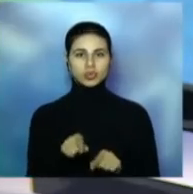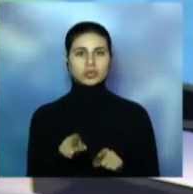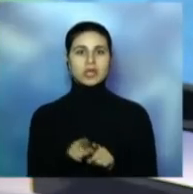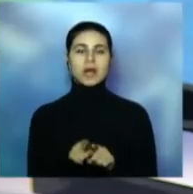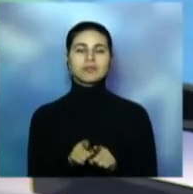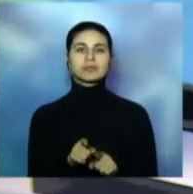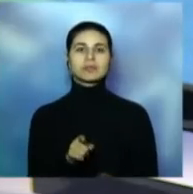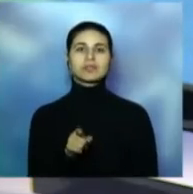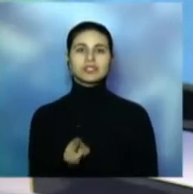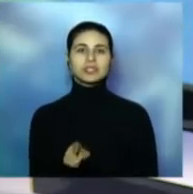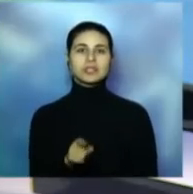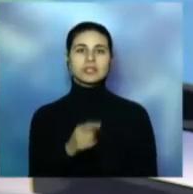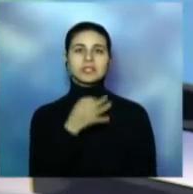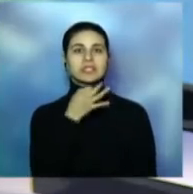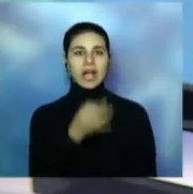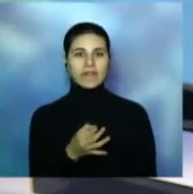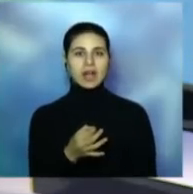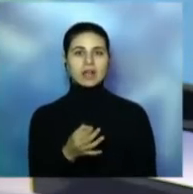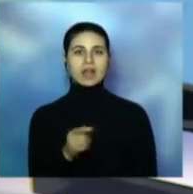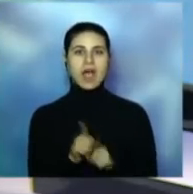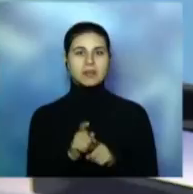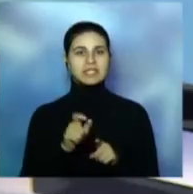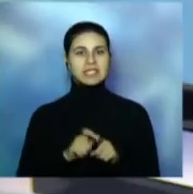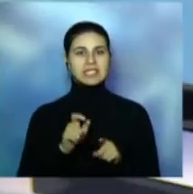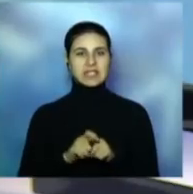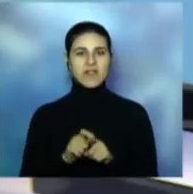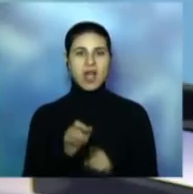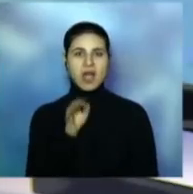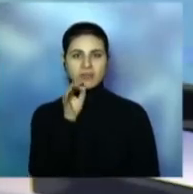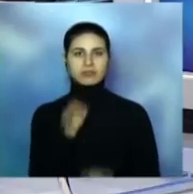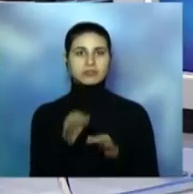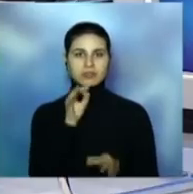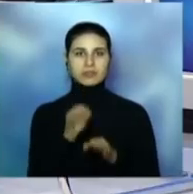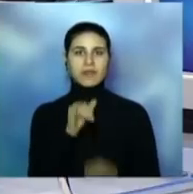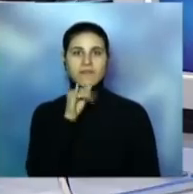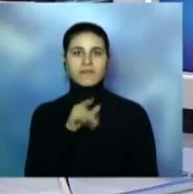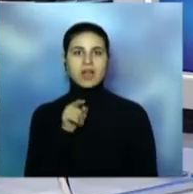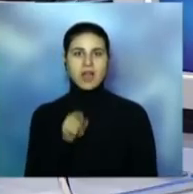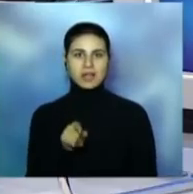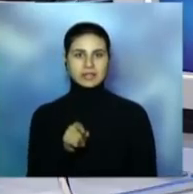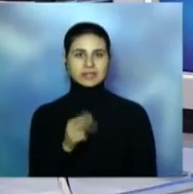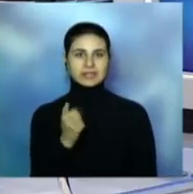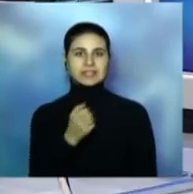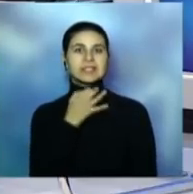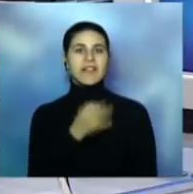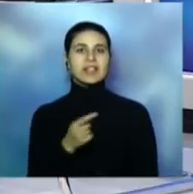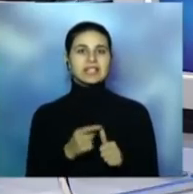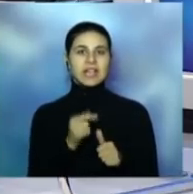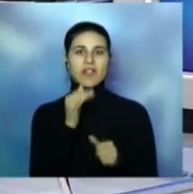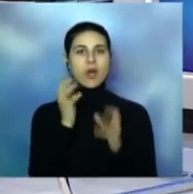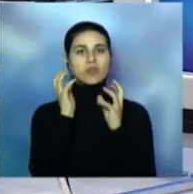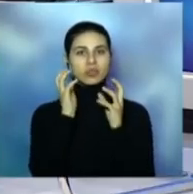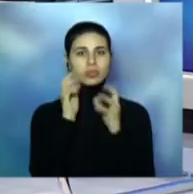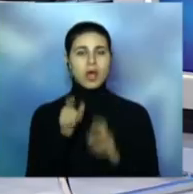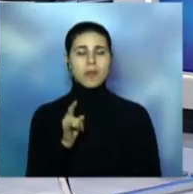შეხოზიკა, შებუთქუჩა, რაღაც ისეთი ტიპის ეპითეტებით შეაფასონ ბავშვს. თვითონ კნინობითი სახელები, დიახ. ხო, რომ შეიძლება ეს ბავშვი